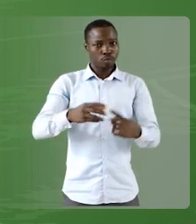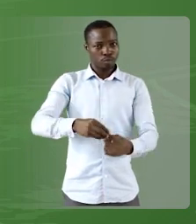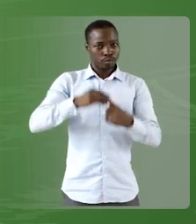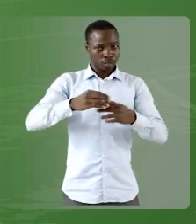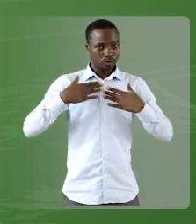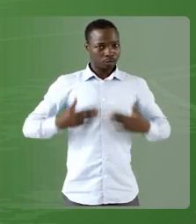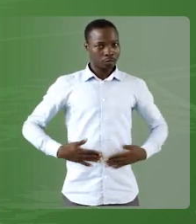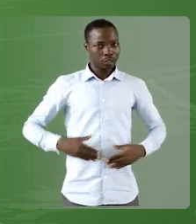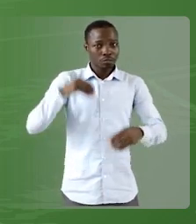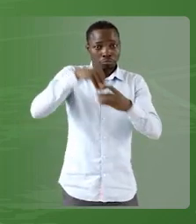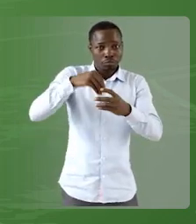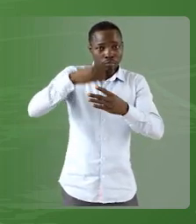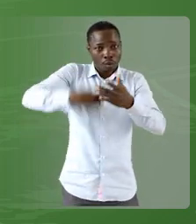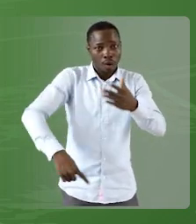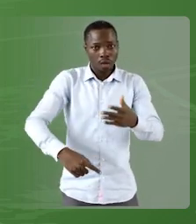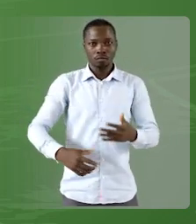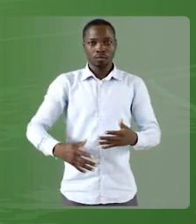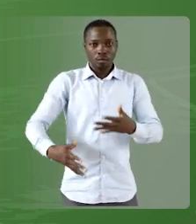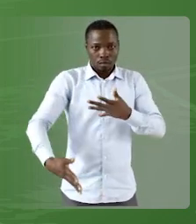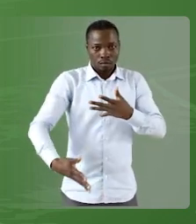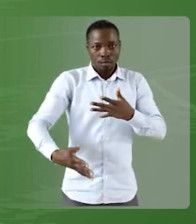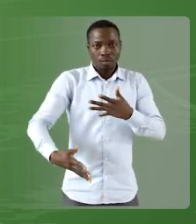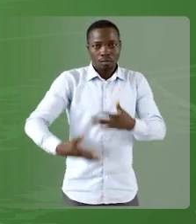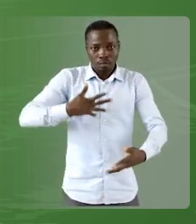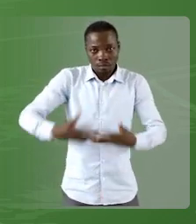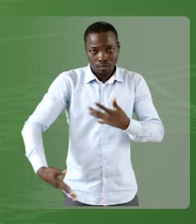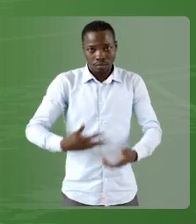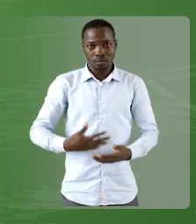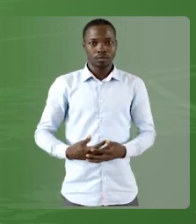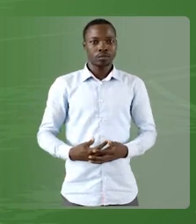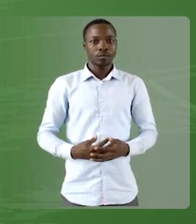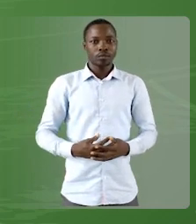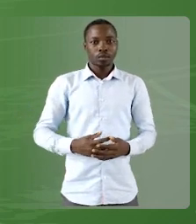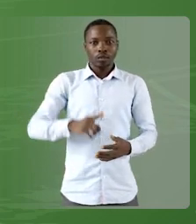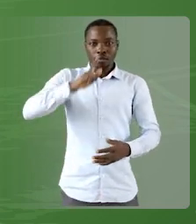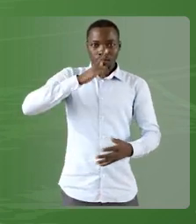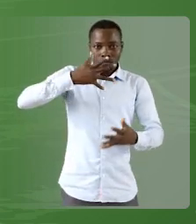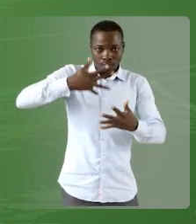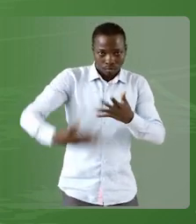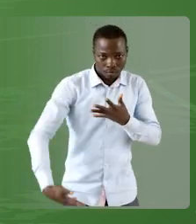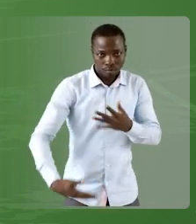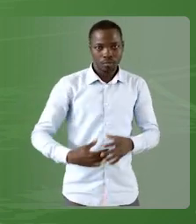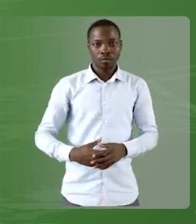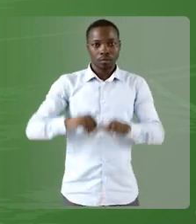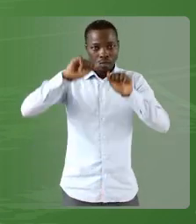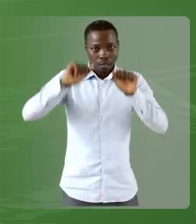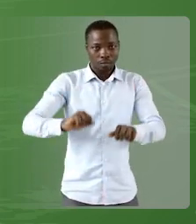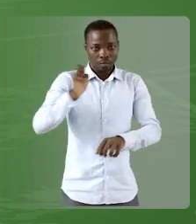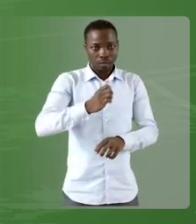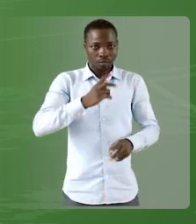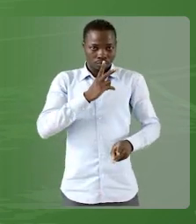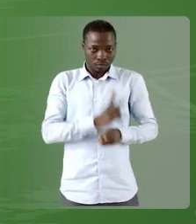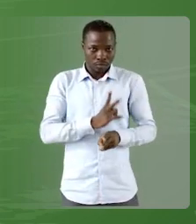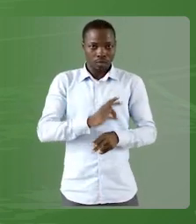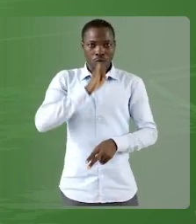physiques, dont la perméabilité, la porosité, la capacité de rétention